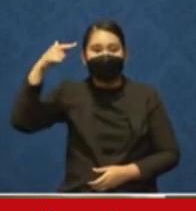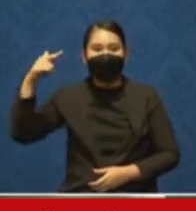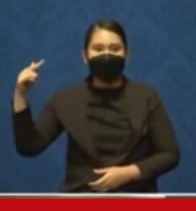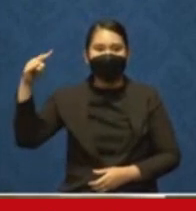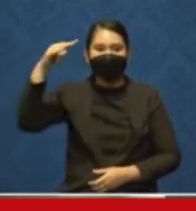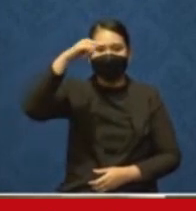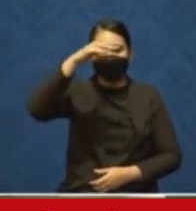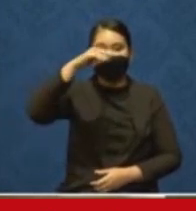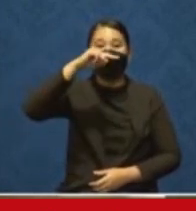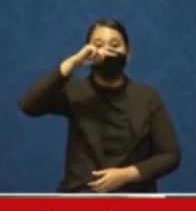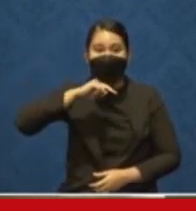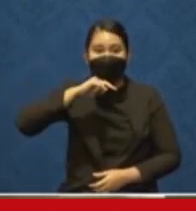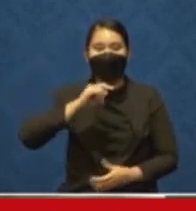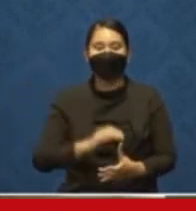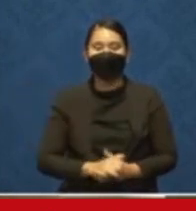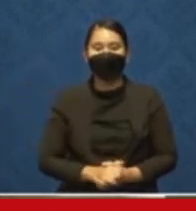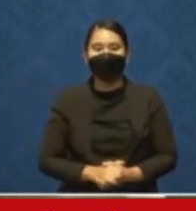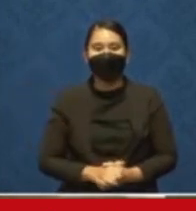เครื่องบินรบพม่า